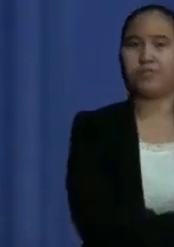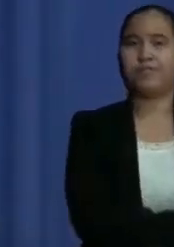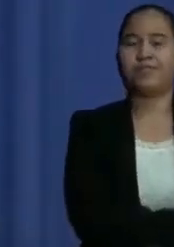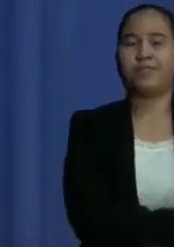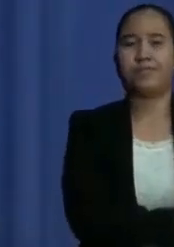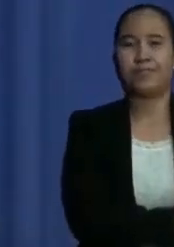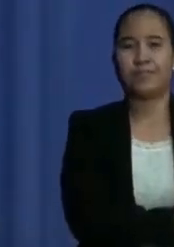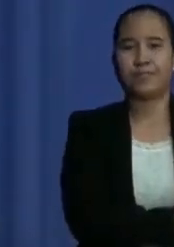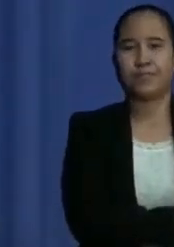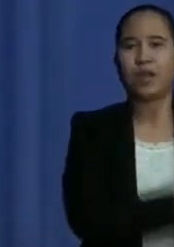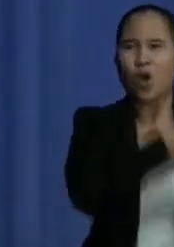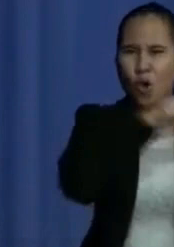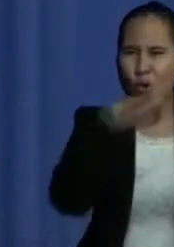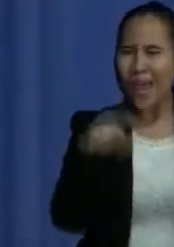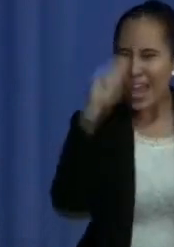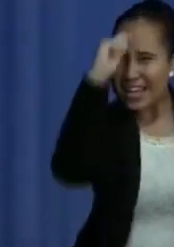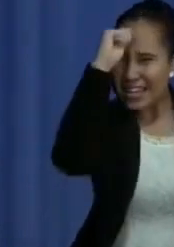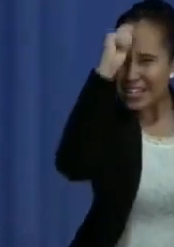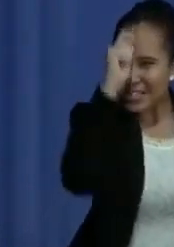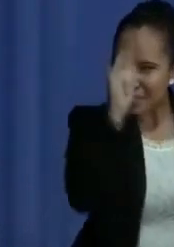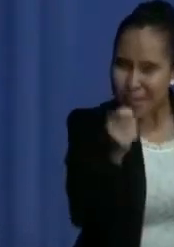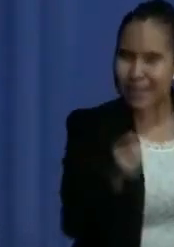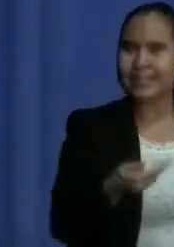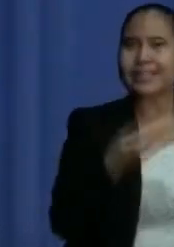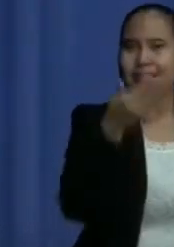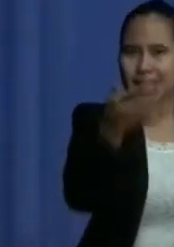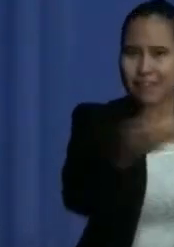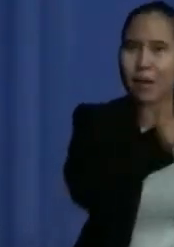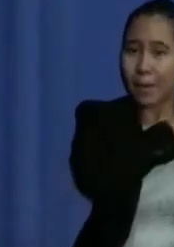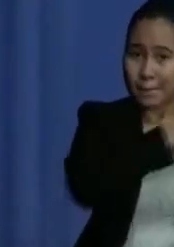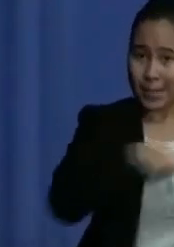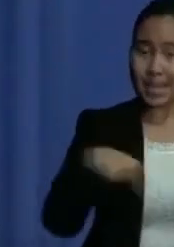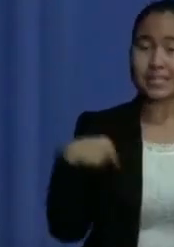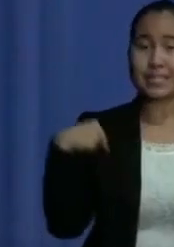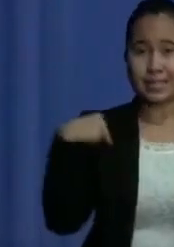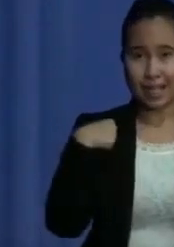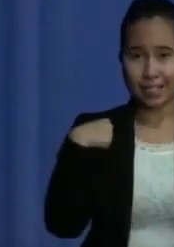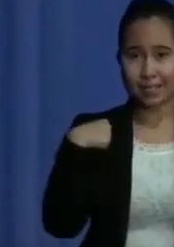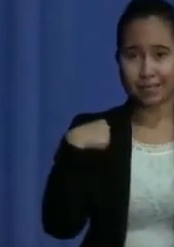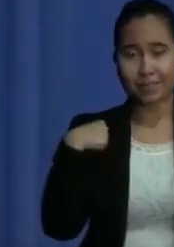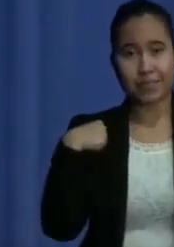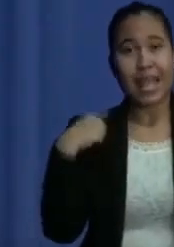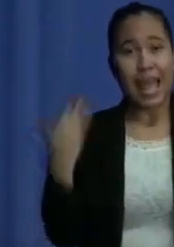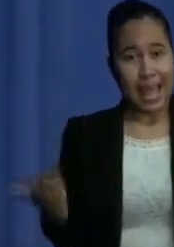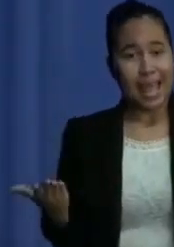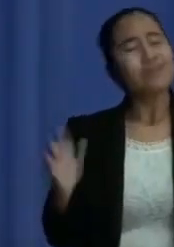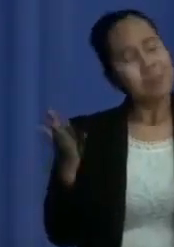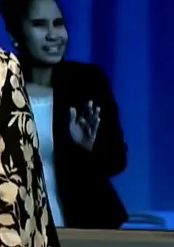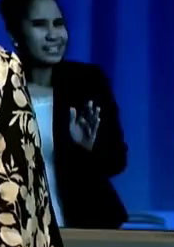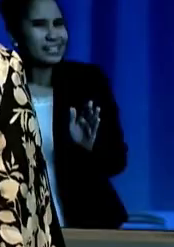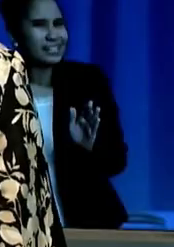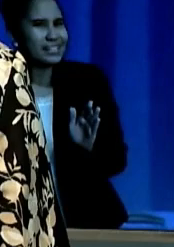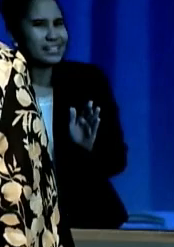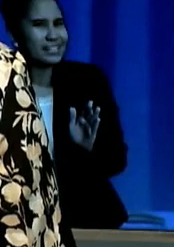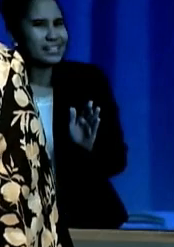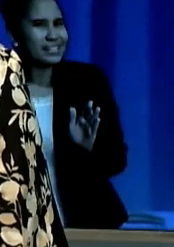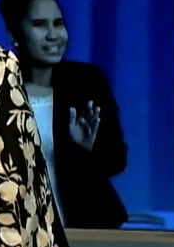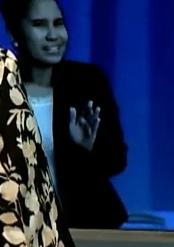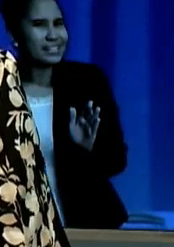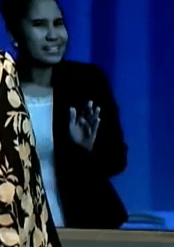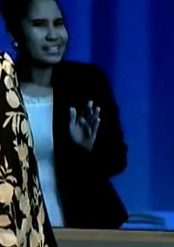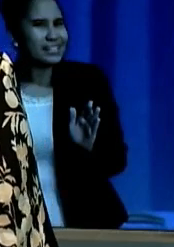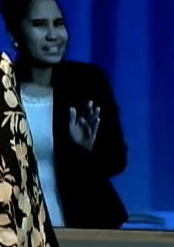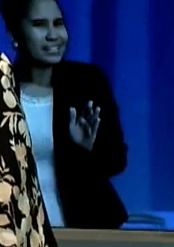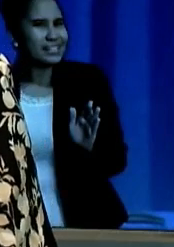we het respect tonen voor het instituut van de president, omdat die een bepaald besluit heeft genomen. Minister